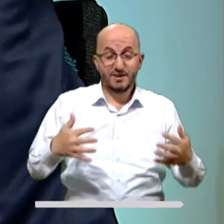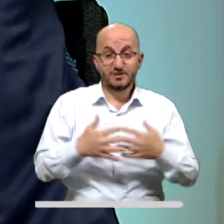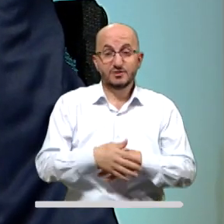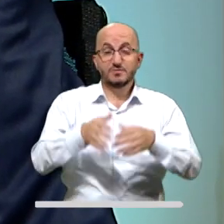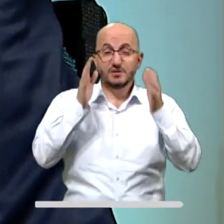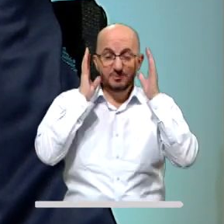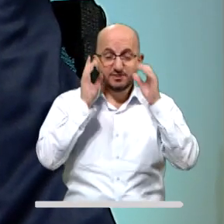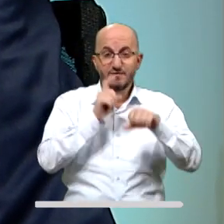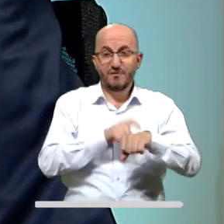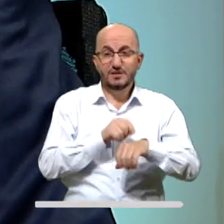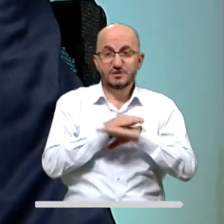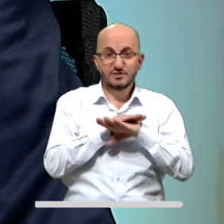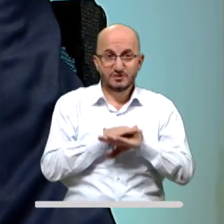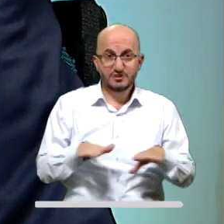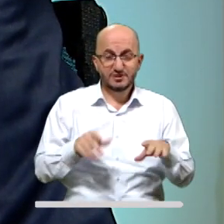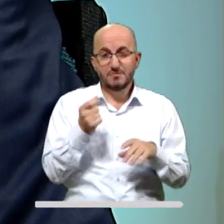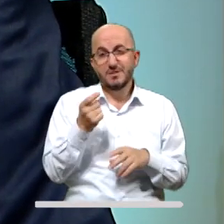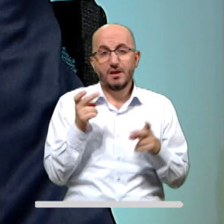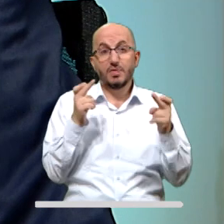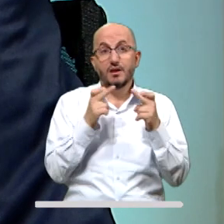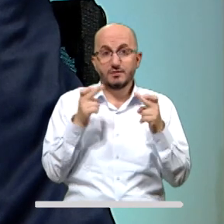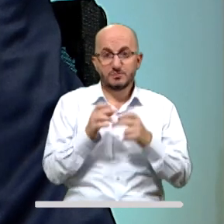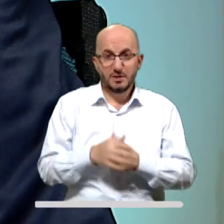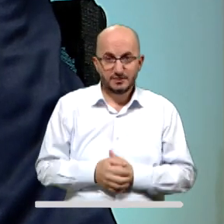vaktinin çıkışı biraz tartışmalıdır.